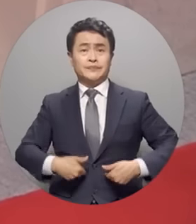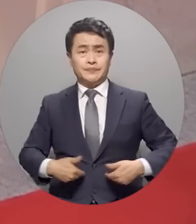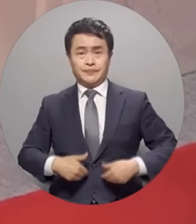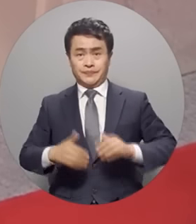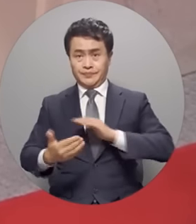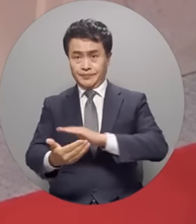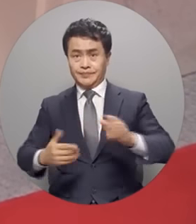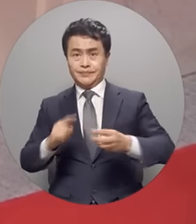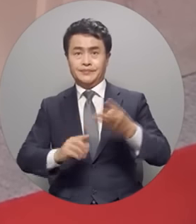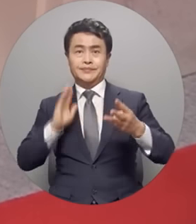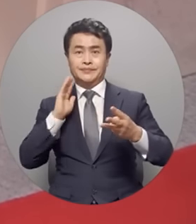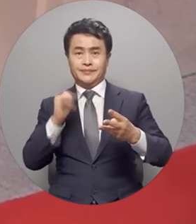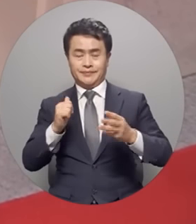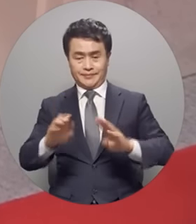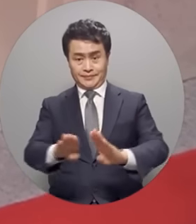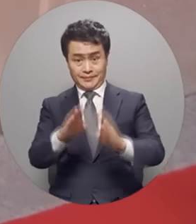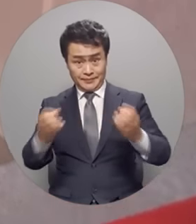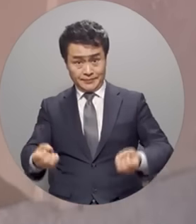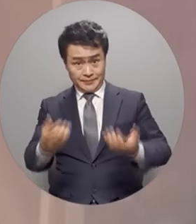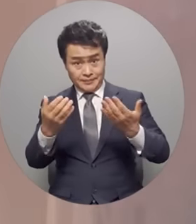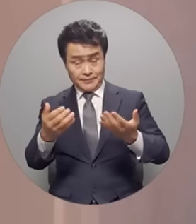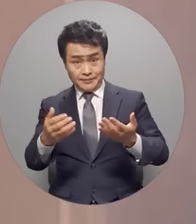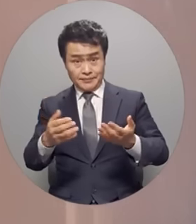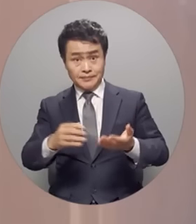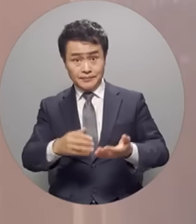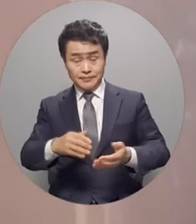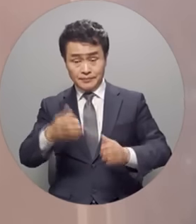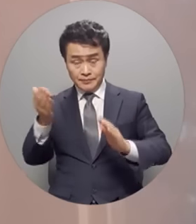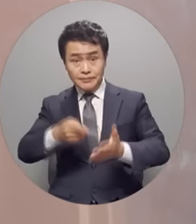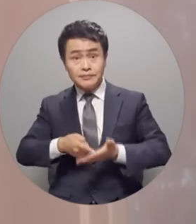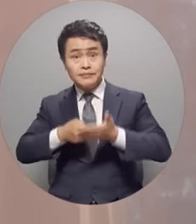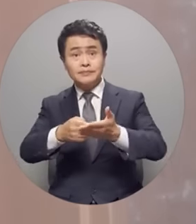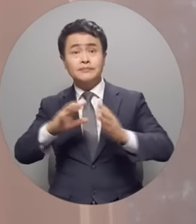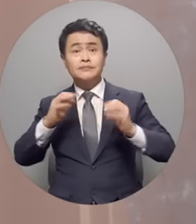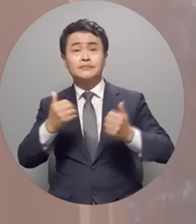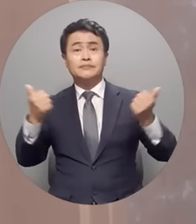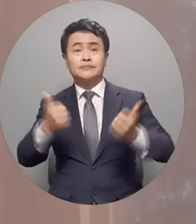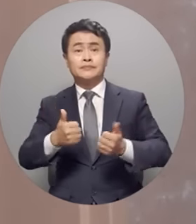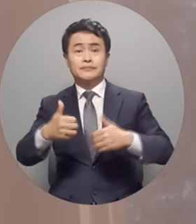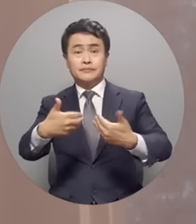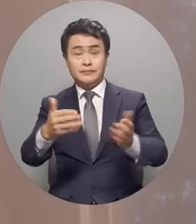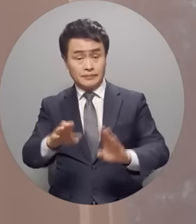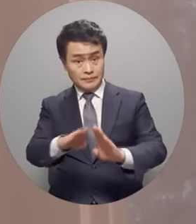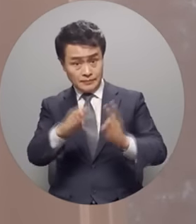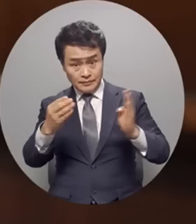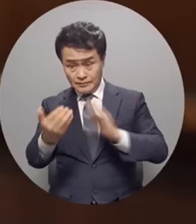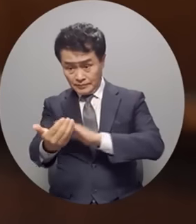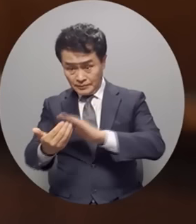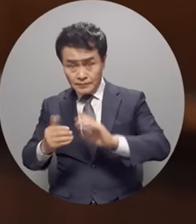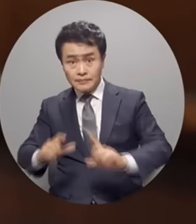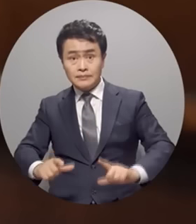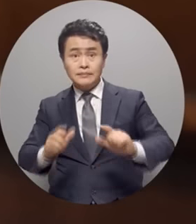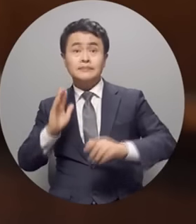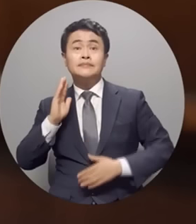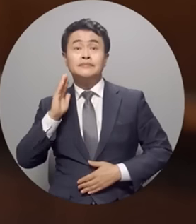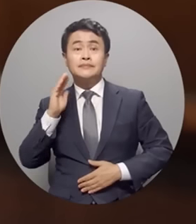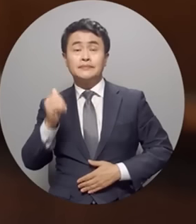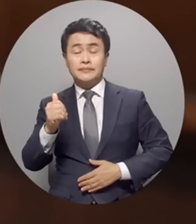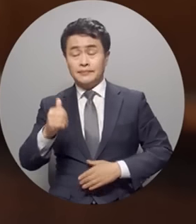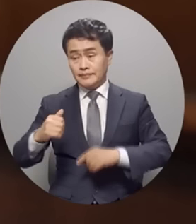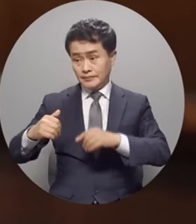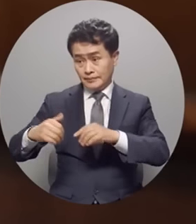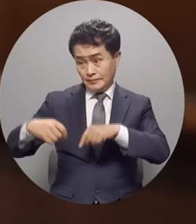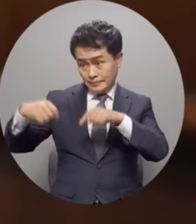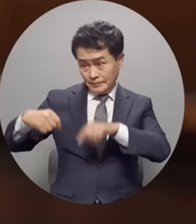앞서 윤 대통령의 개원식 참석을 공개 요청했던 국회의장실 개원식 전날까지도 대통령 비서실과